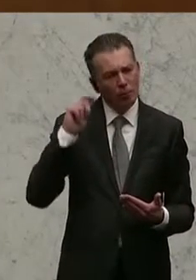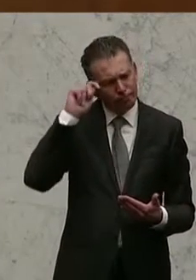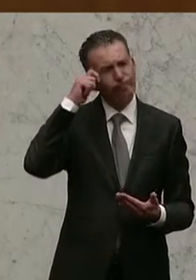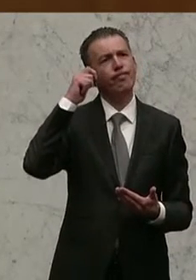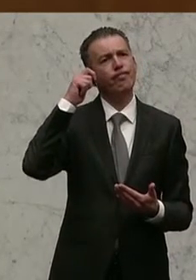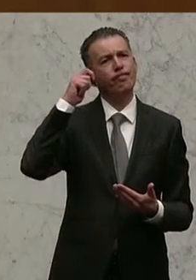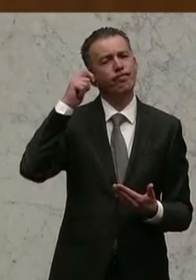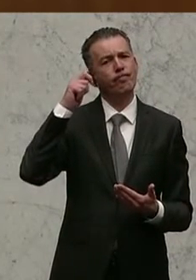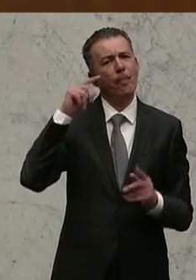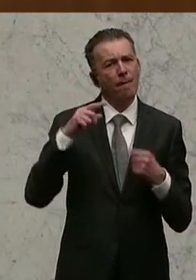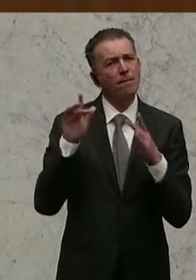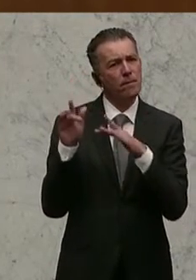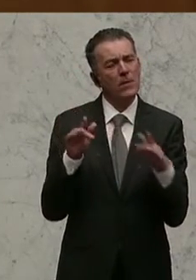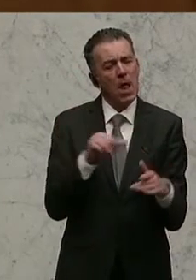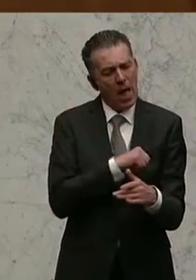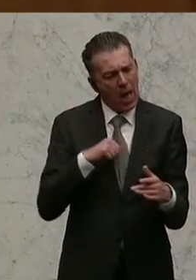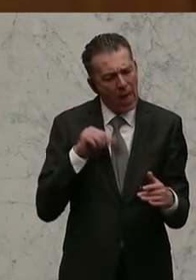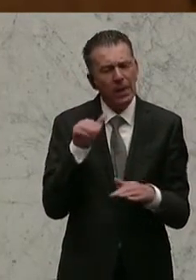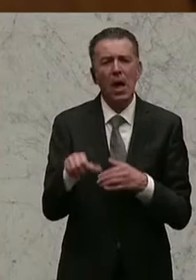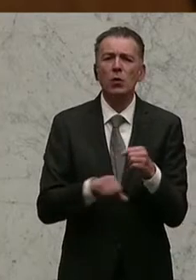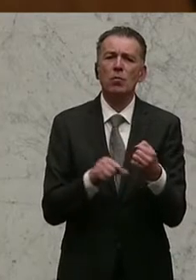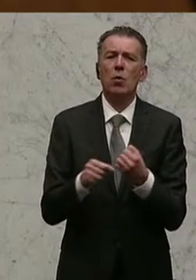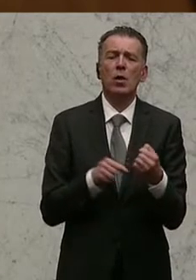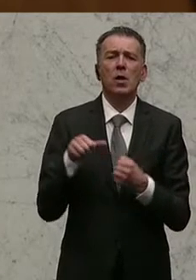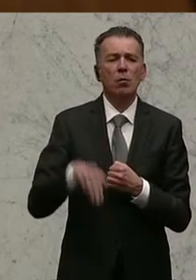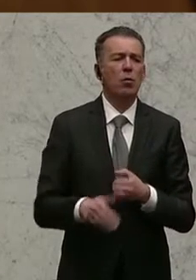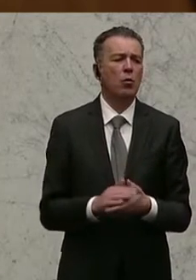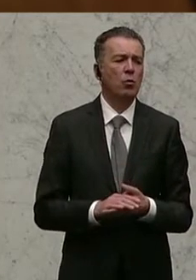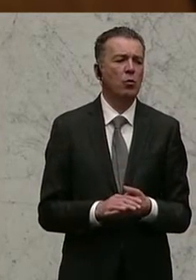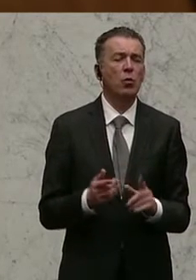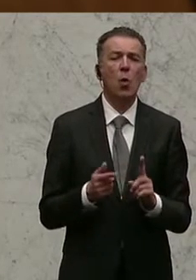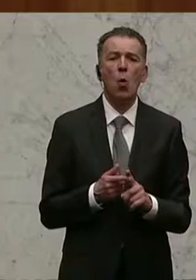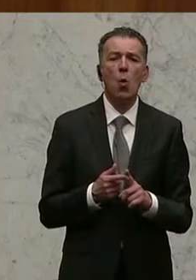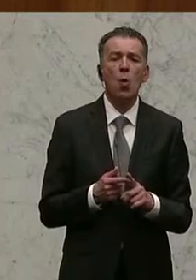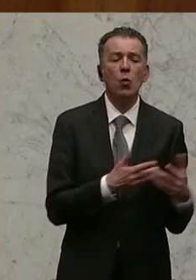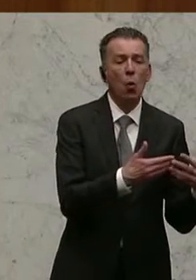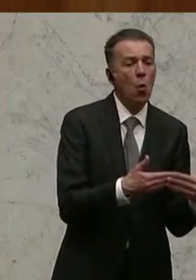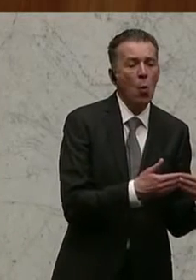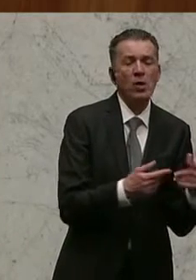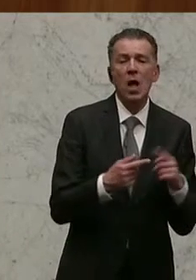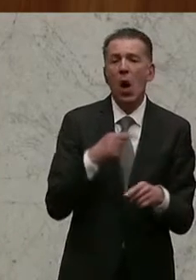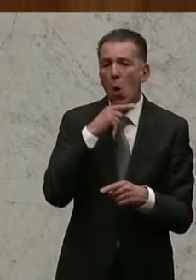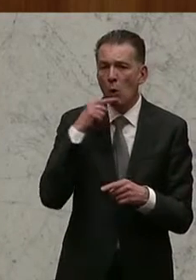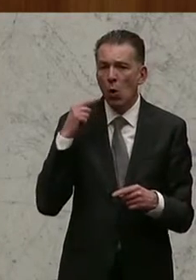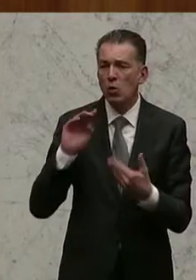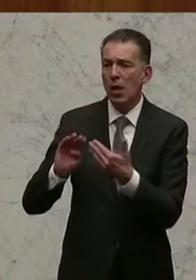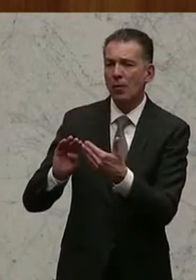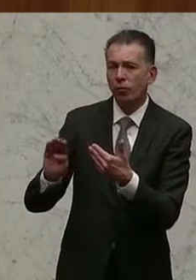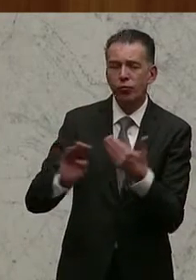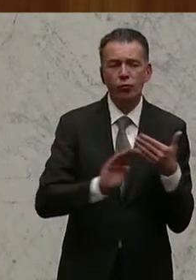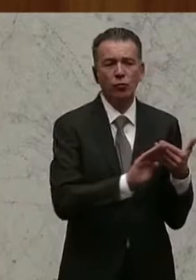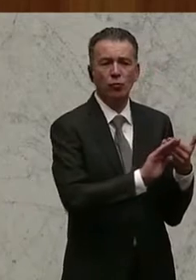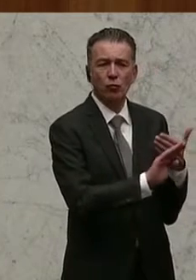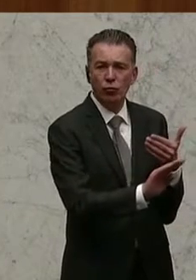sie eine eigene Außenpolitik zu betreiben haben und eine Äquidistanz zwischen den USA und Russland die richtige Linie ist